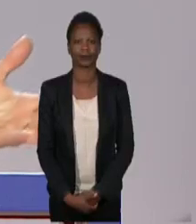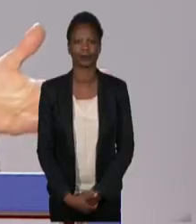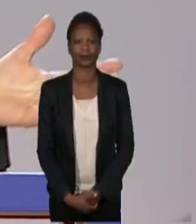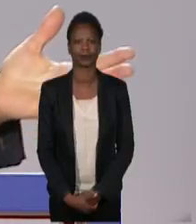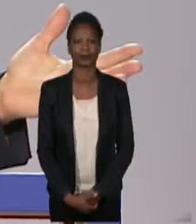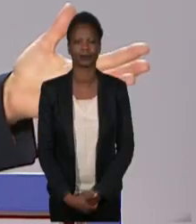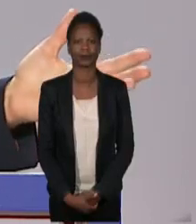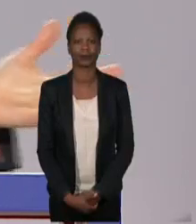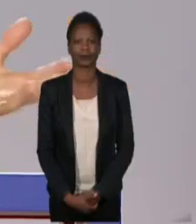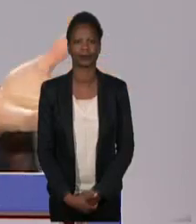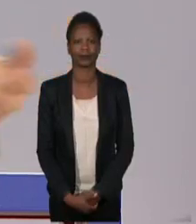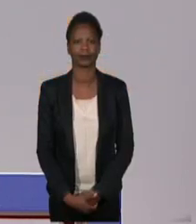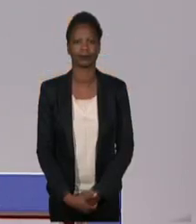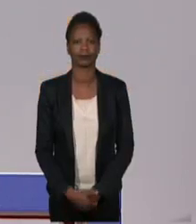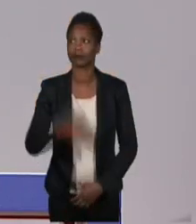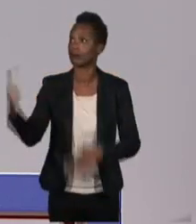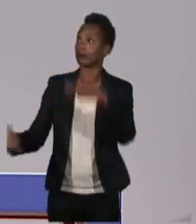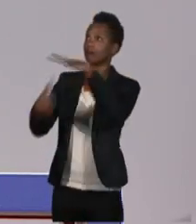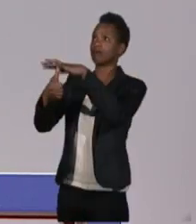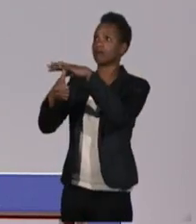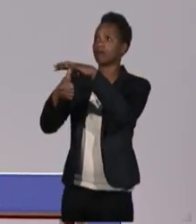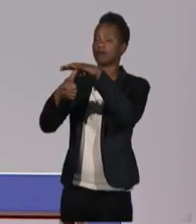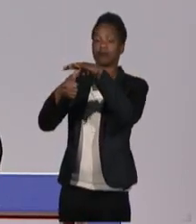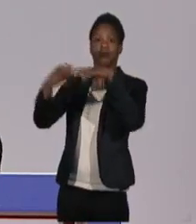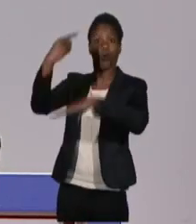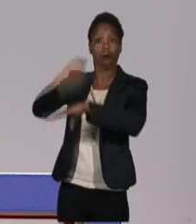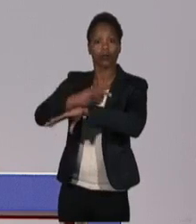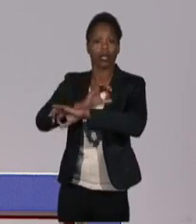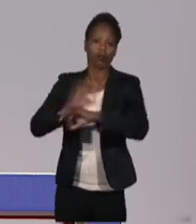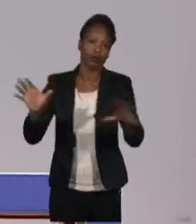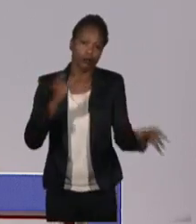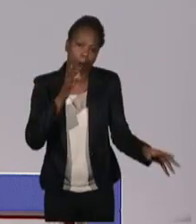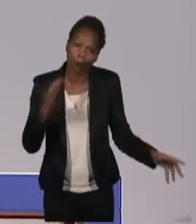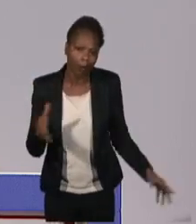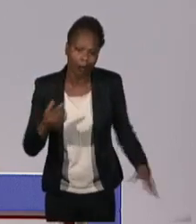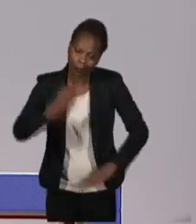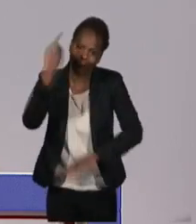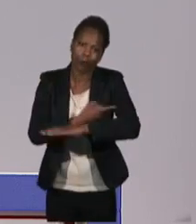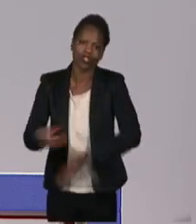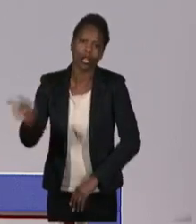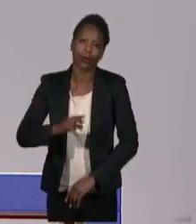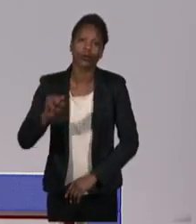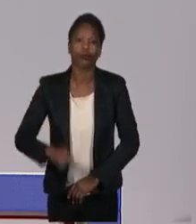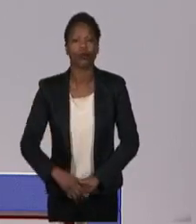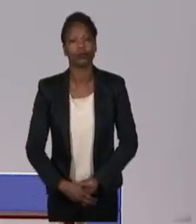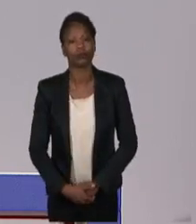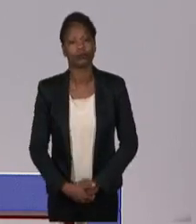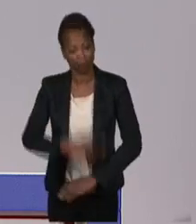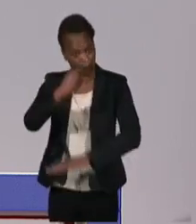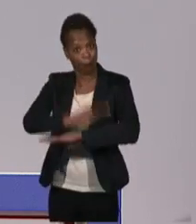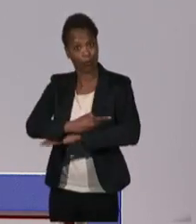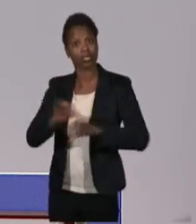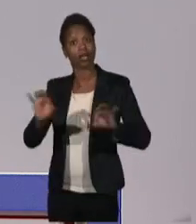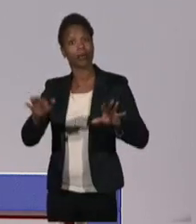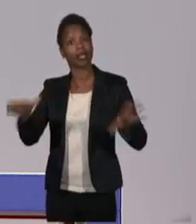Il n'y a pas de souveraineté sans frontières. Nous devons les restaurer. La frontière, c'est comme la porte